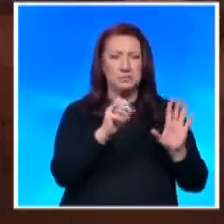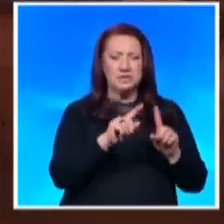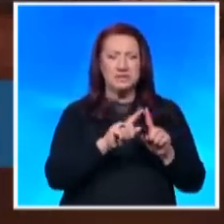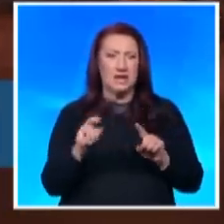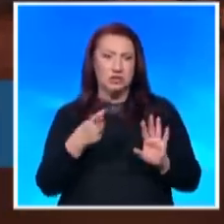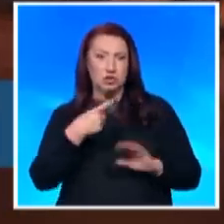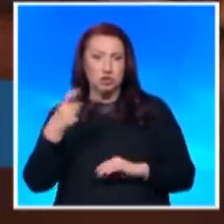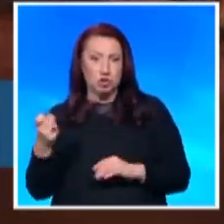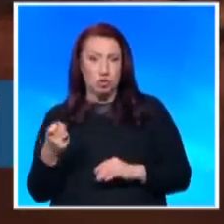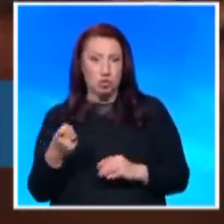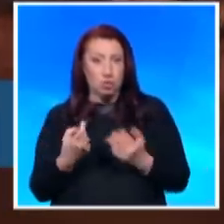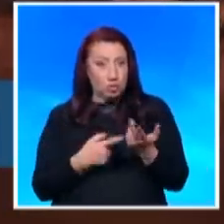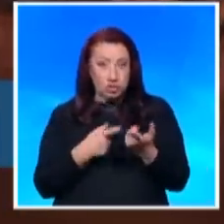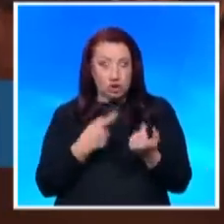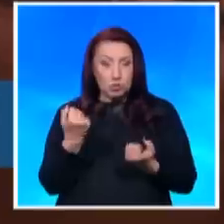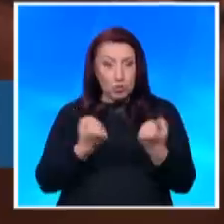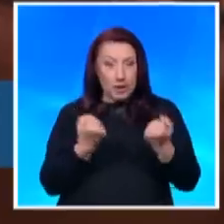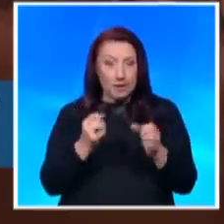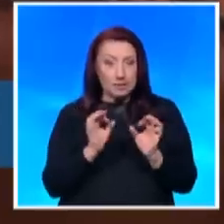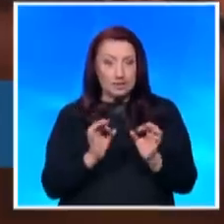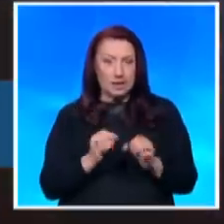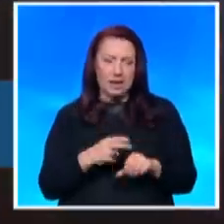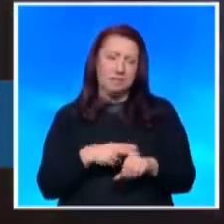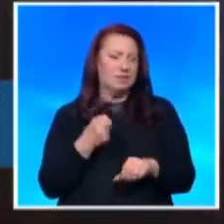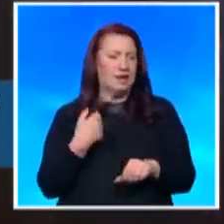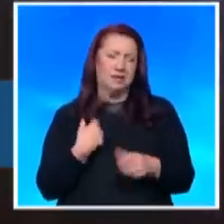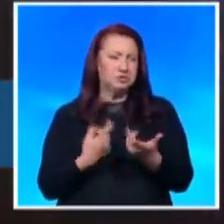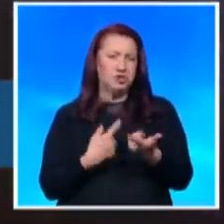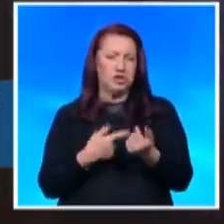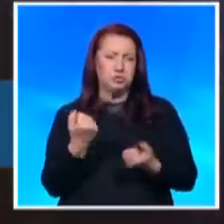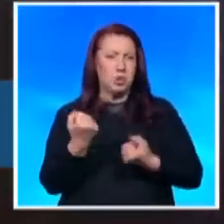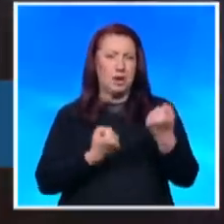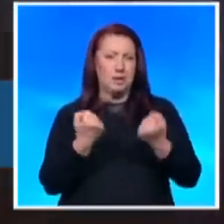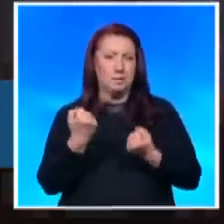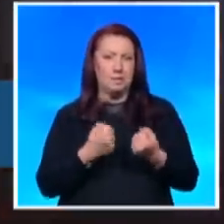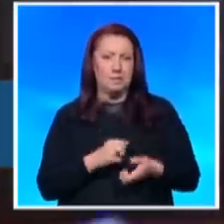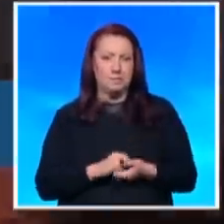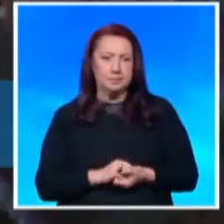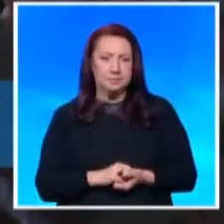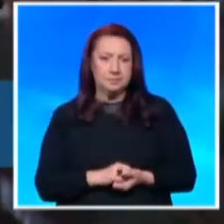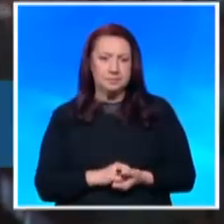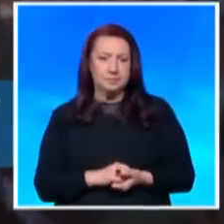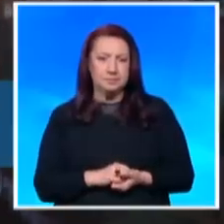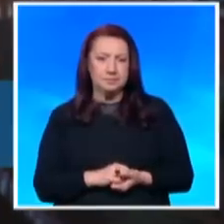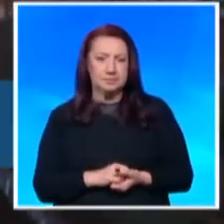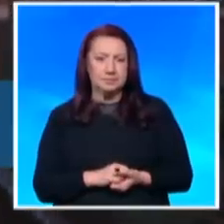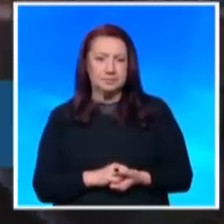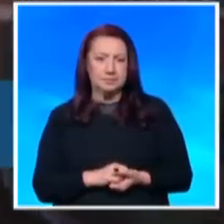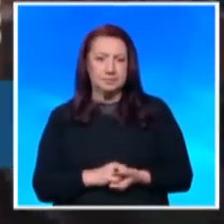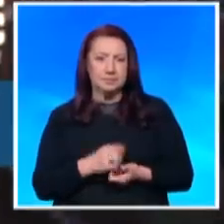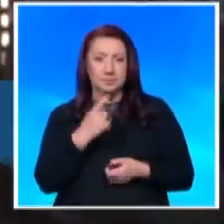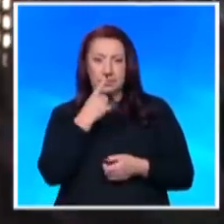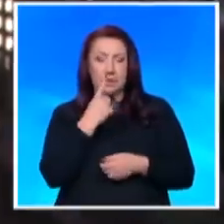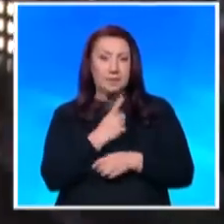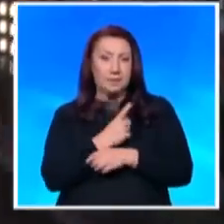Често ли се случва? Да, доста често. За съжаление. Минути след полунощ